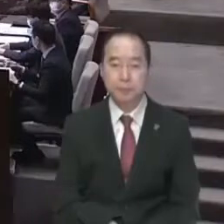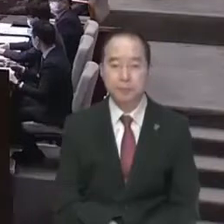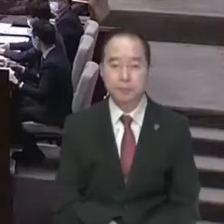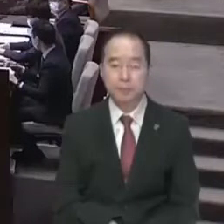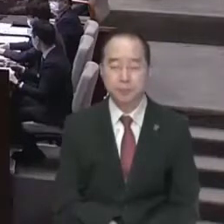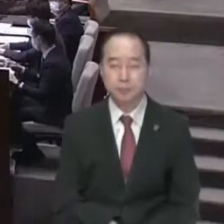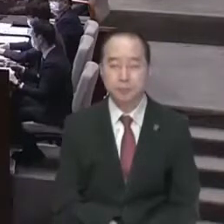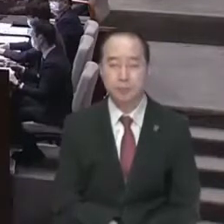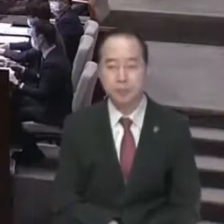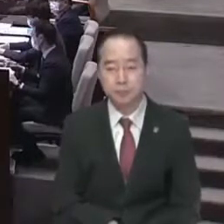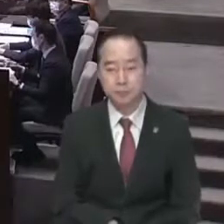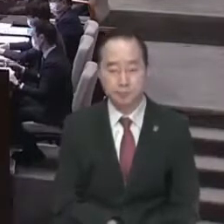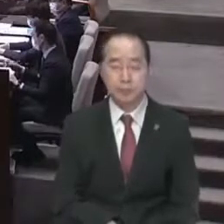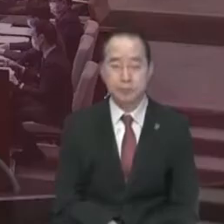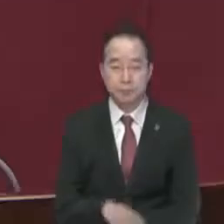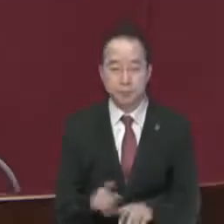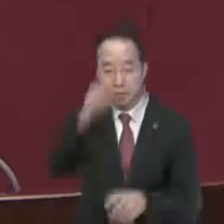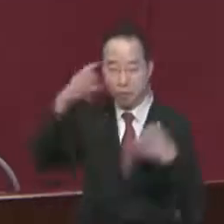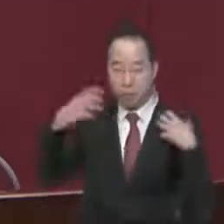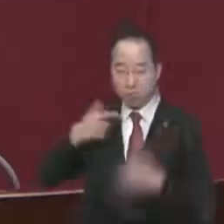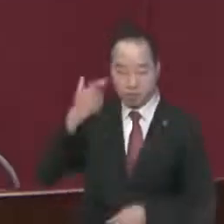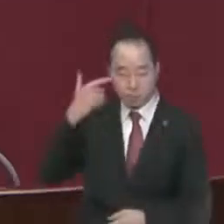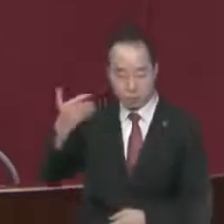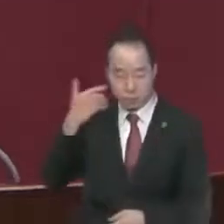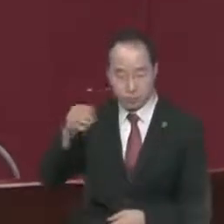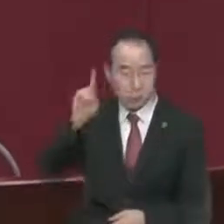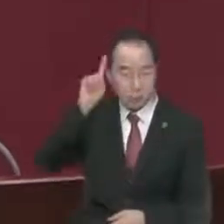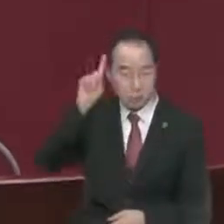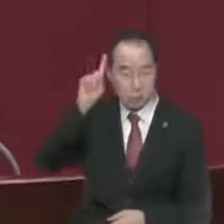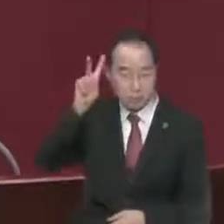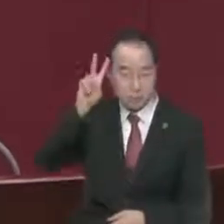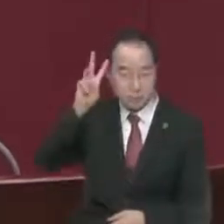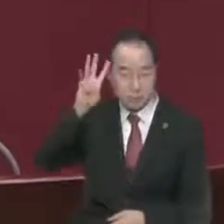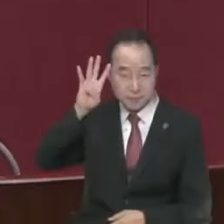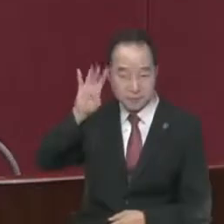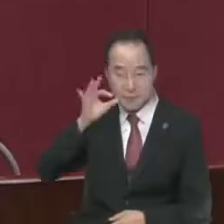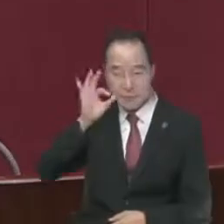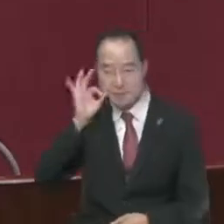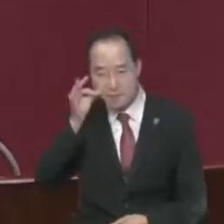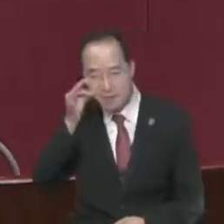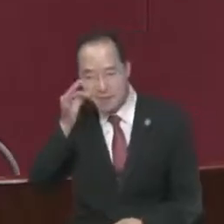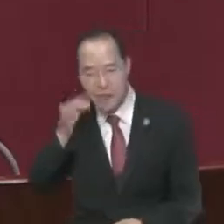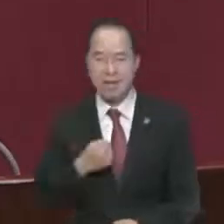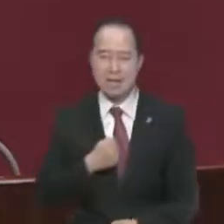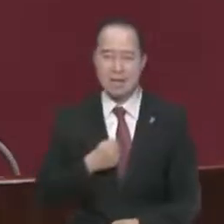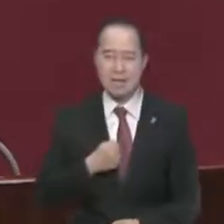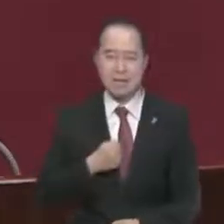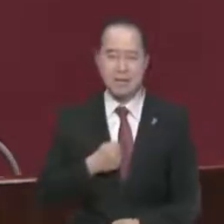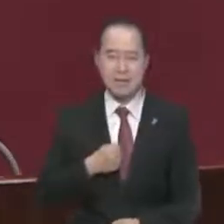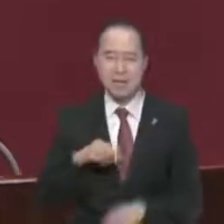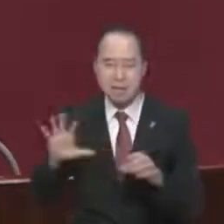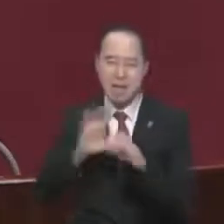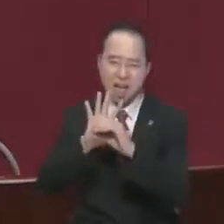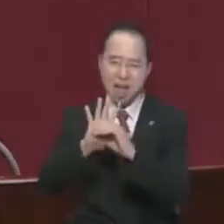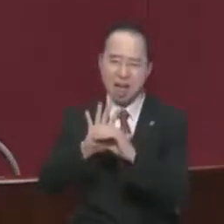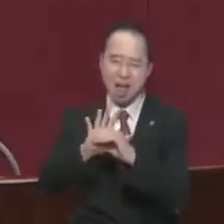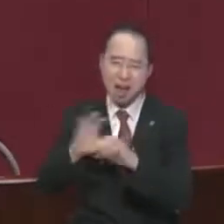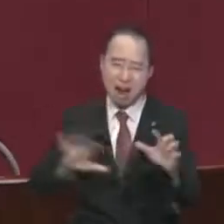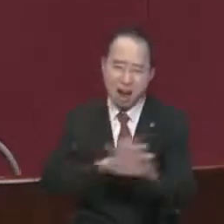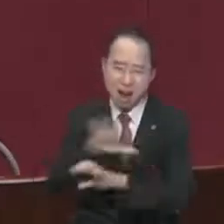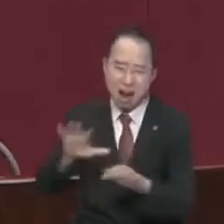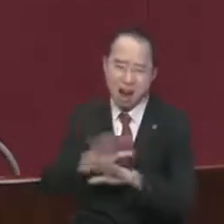네, 나흘간 대정부 질문을 보면서 참 답답했습니다. 이 전례 없는 위기에 대책을 찾기도 바쁜 시간에